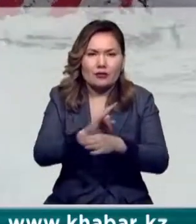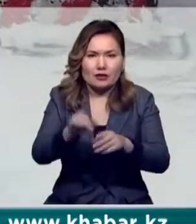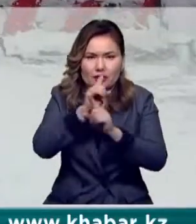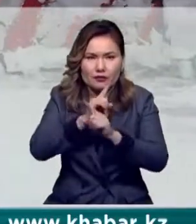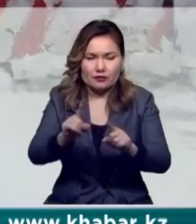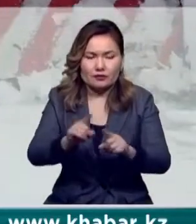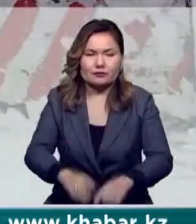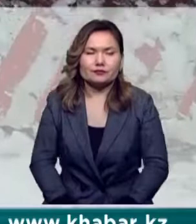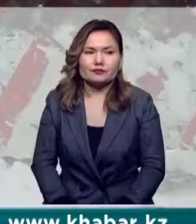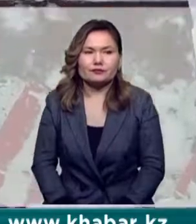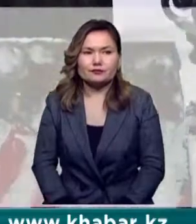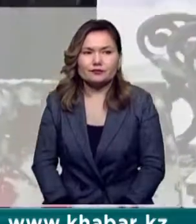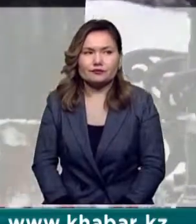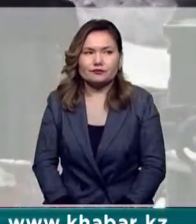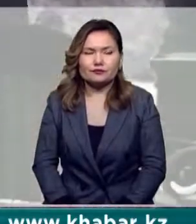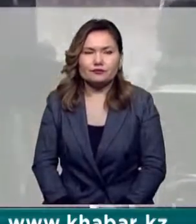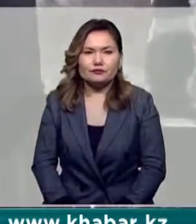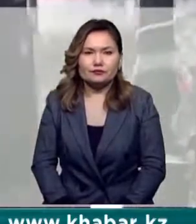дейді мамандар.